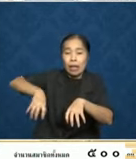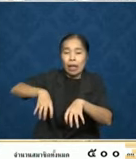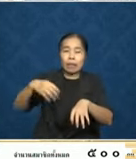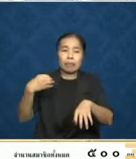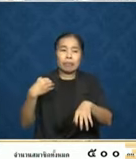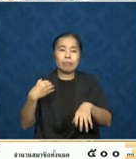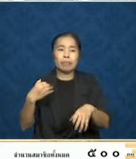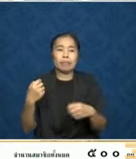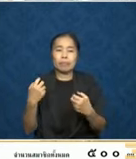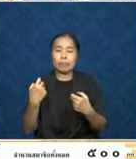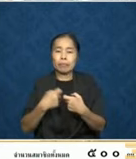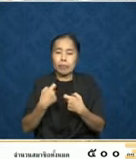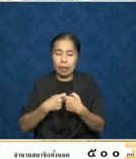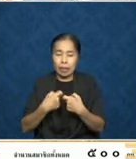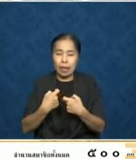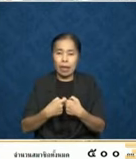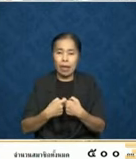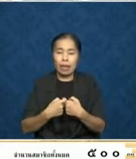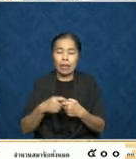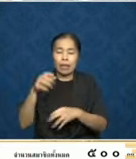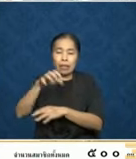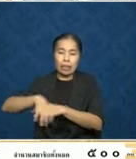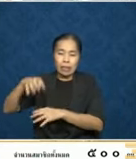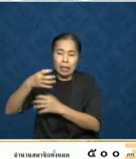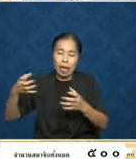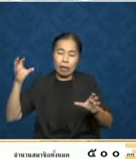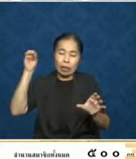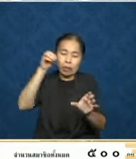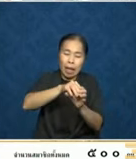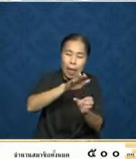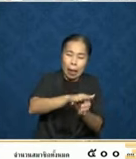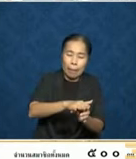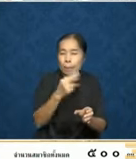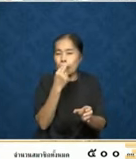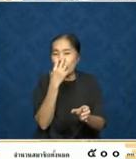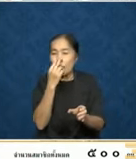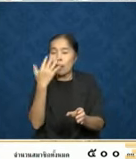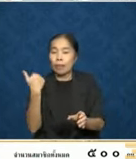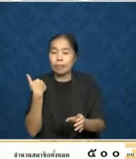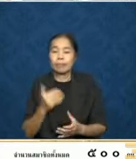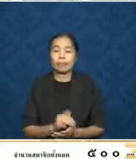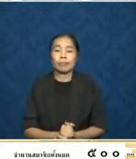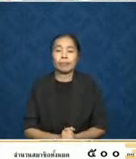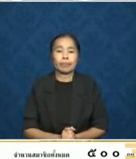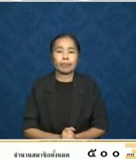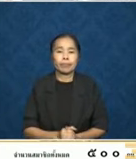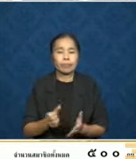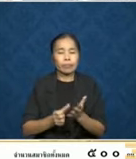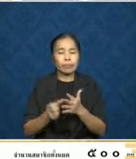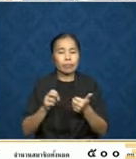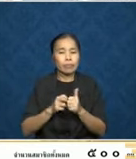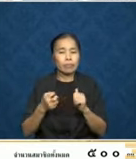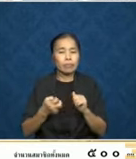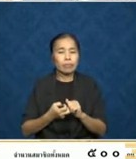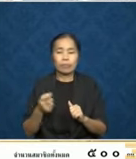รียกว่าถูกผมด้วยขยะนะครับฉะนั้นการแก้ไขปัญหาของการจัดการขยะ